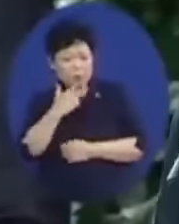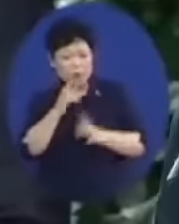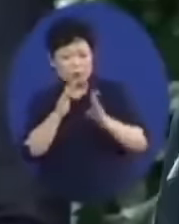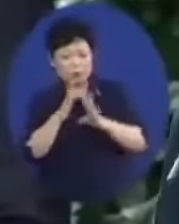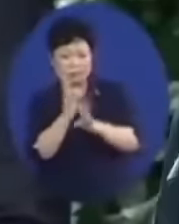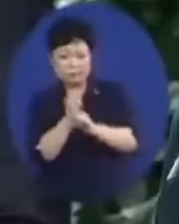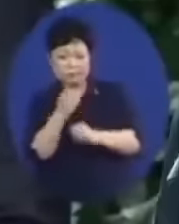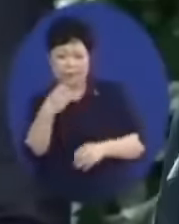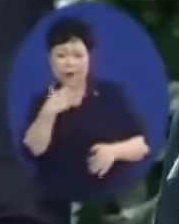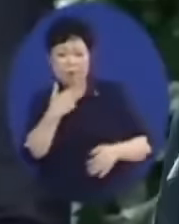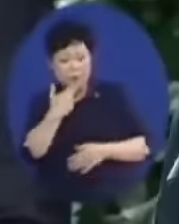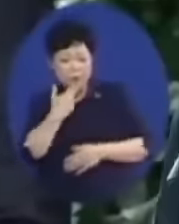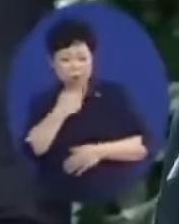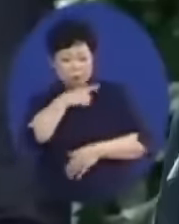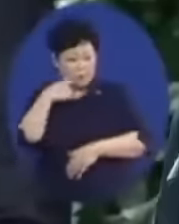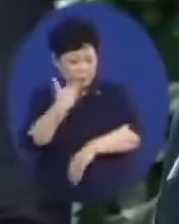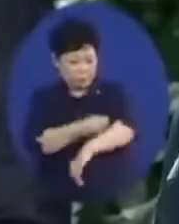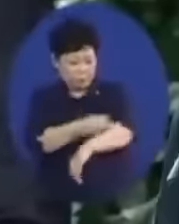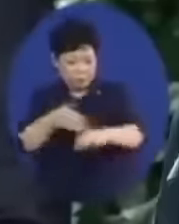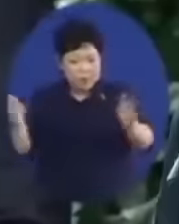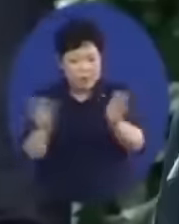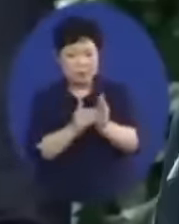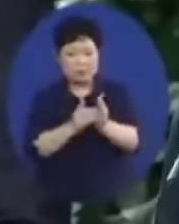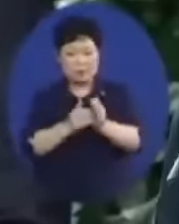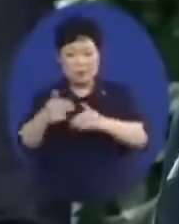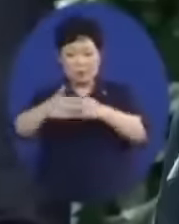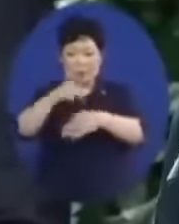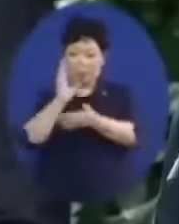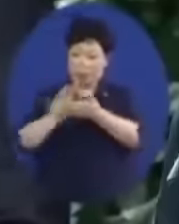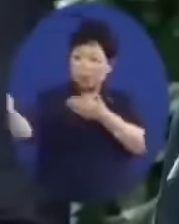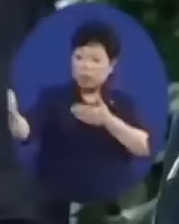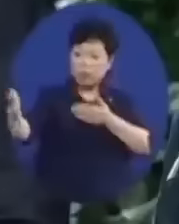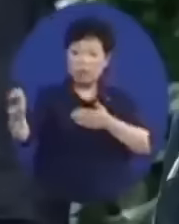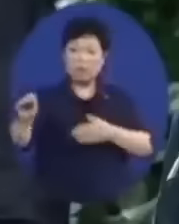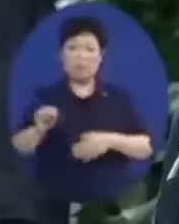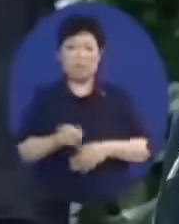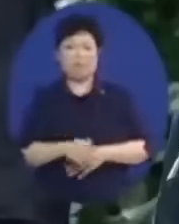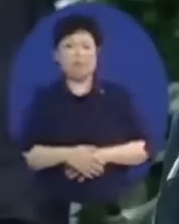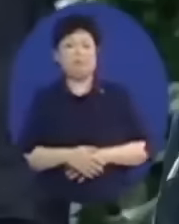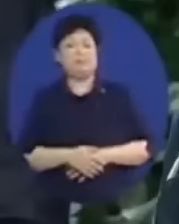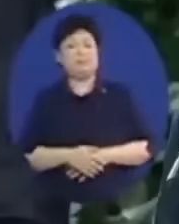않고 수혈을 끝나자마자 병원에서 사라져버렸습니다.